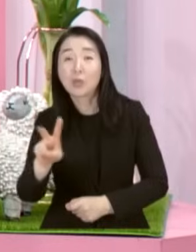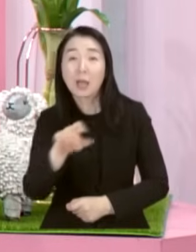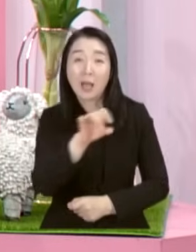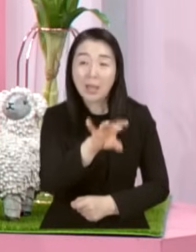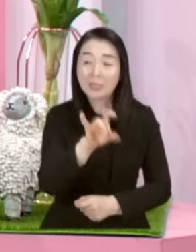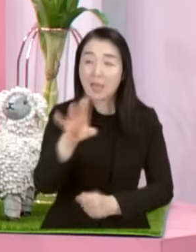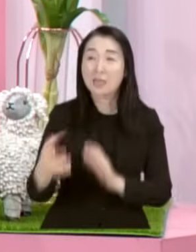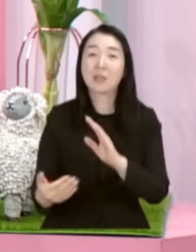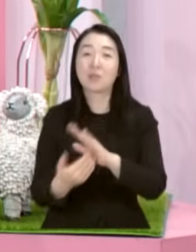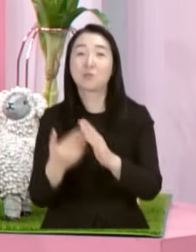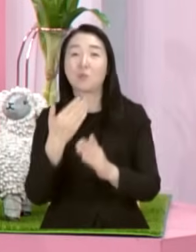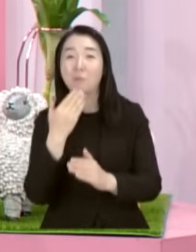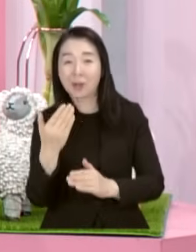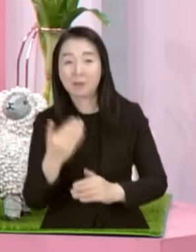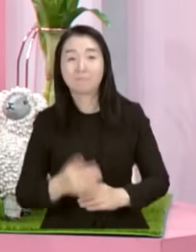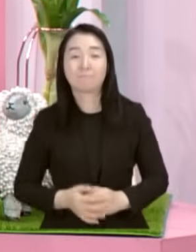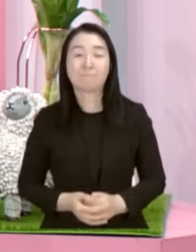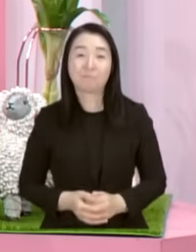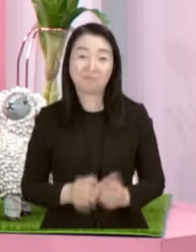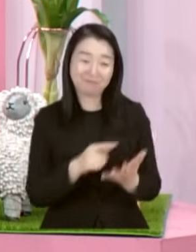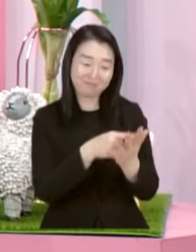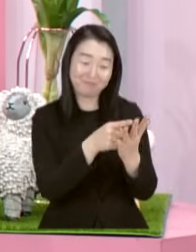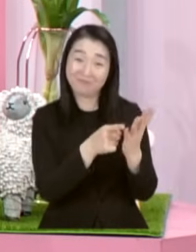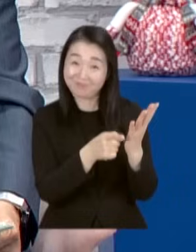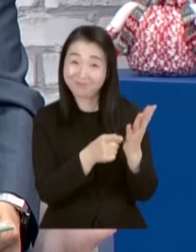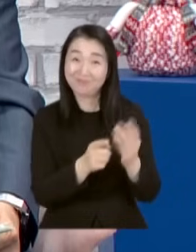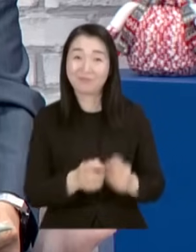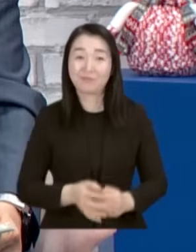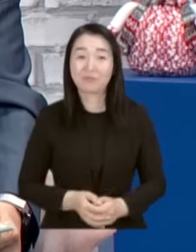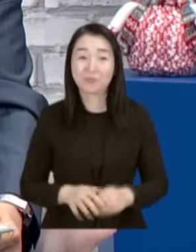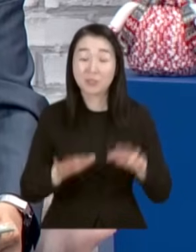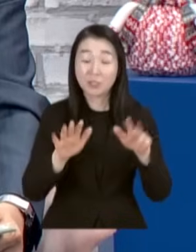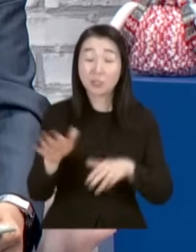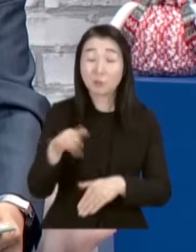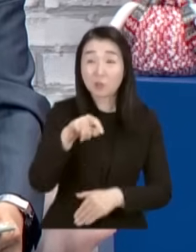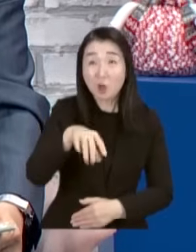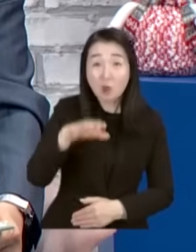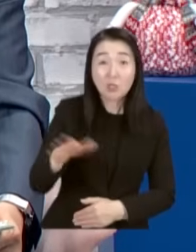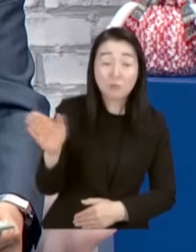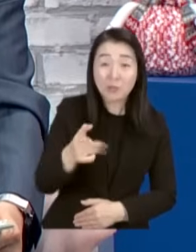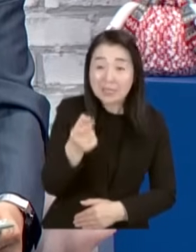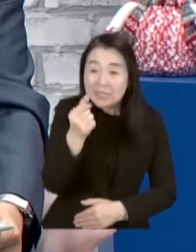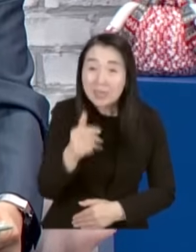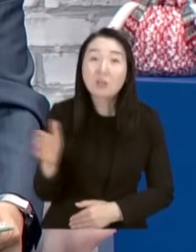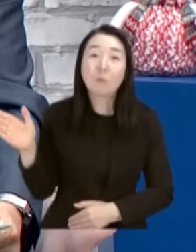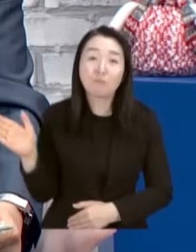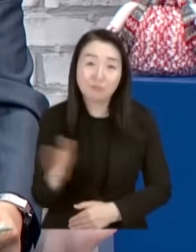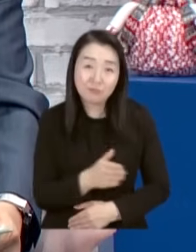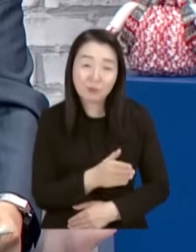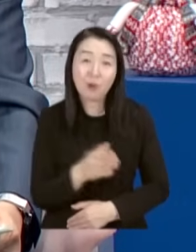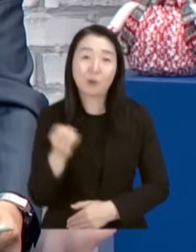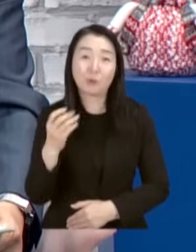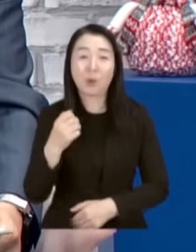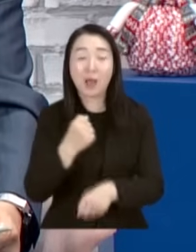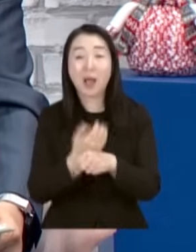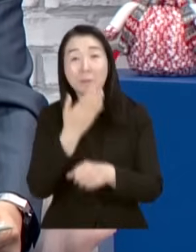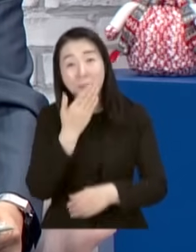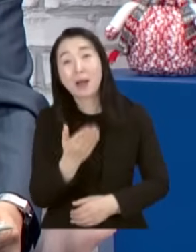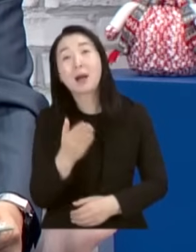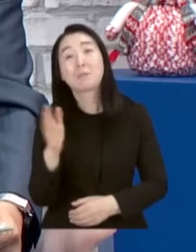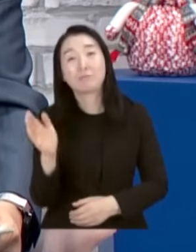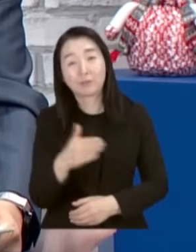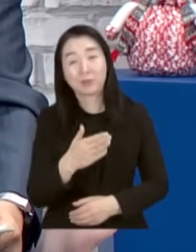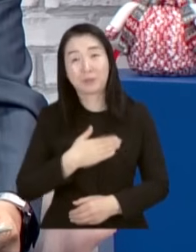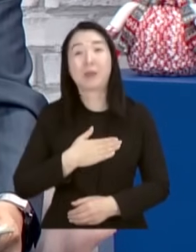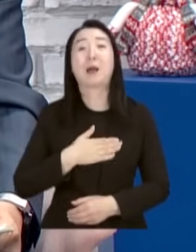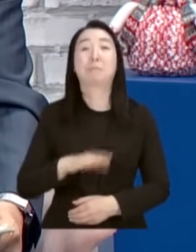되더라고요. 지여 자칼라 예. 네 그러니까 지금부터 여기부터 작은 것부터 그 다음에 할 수 있는